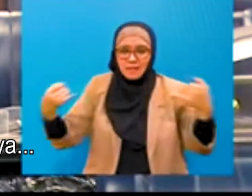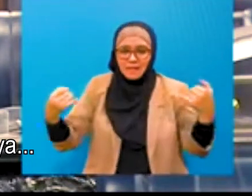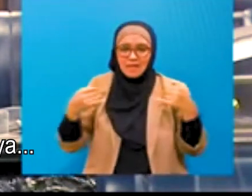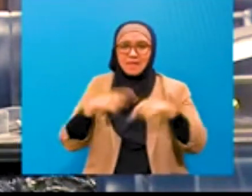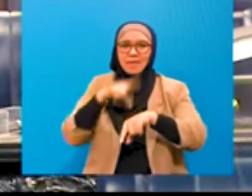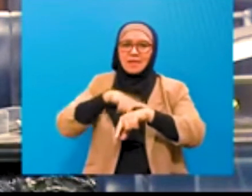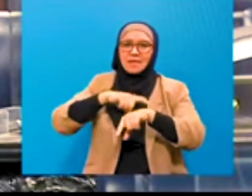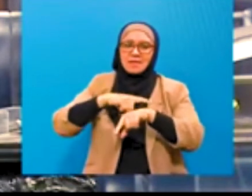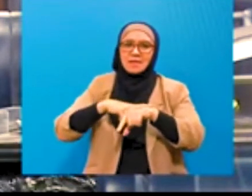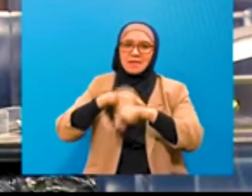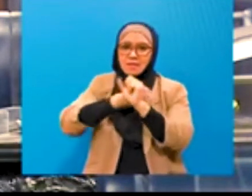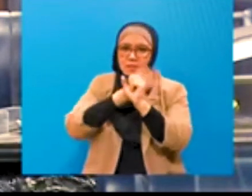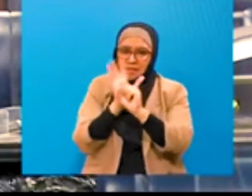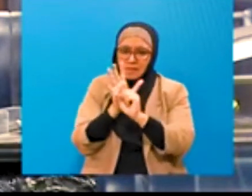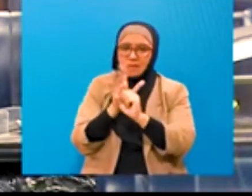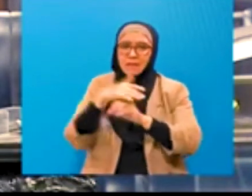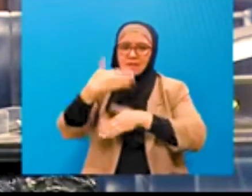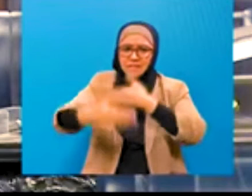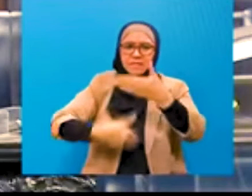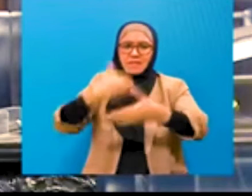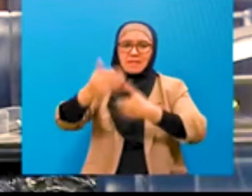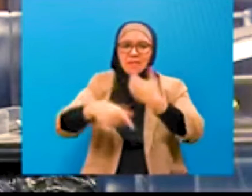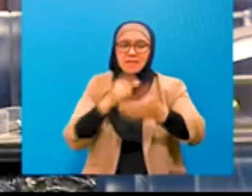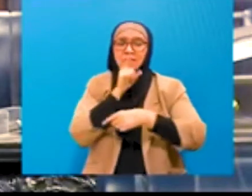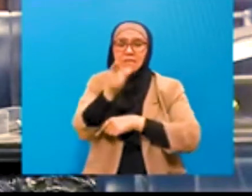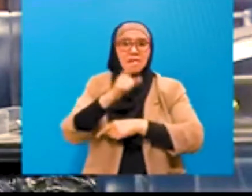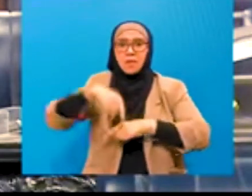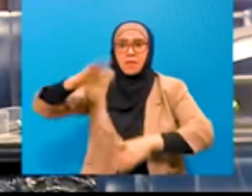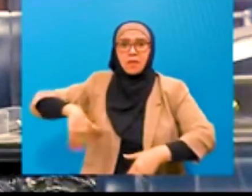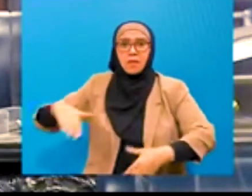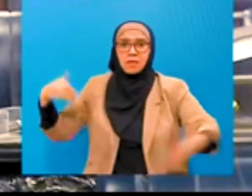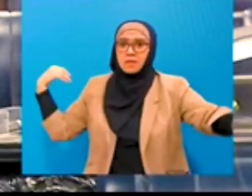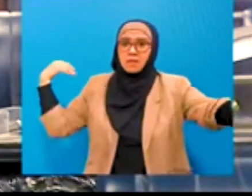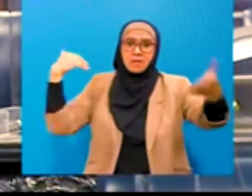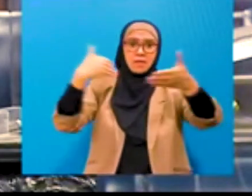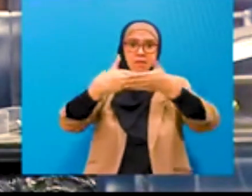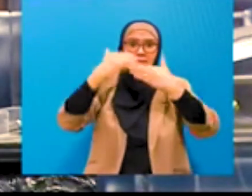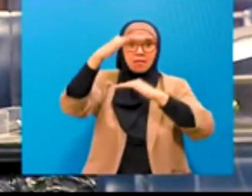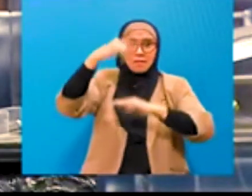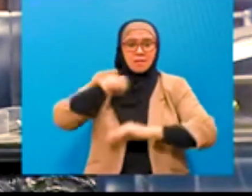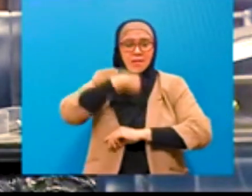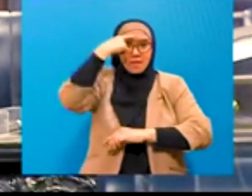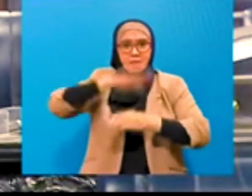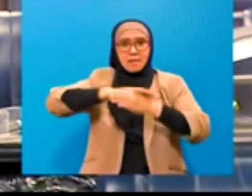dilaksanakan sebenarnya dan belum lagi sampai ke peringkat kita betul-betul menamatkan kajian ini